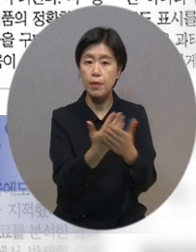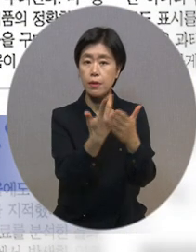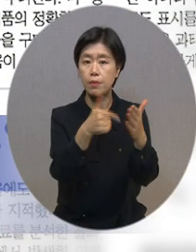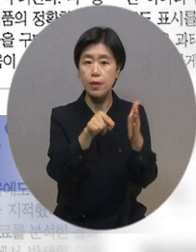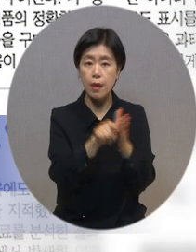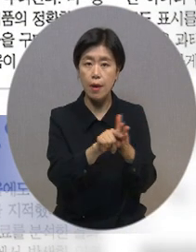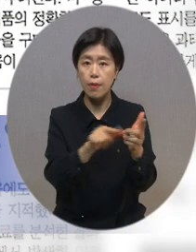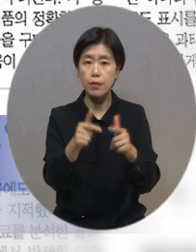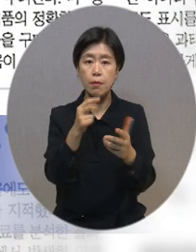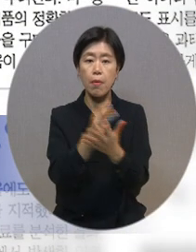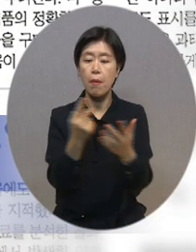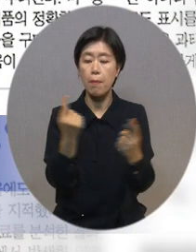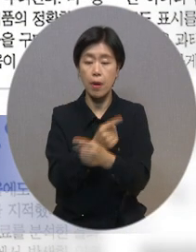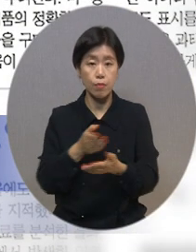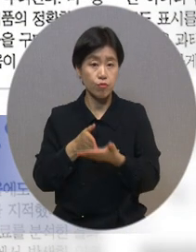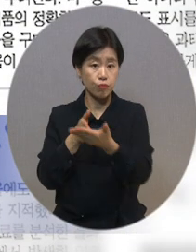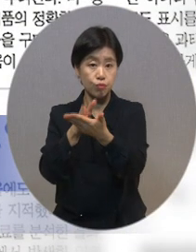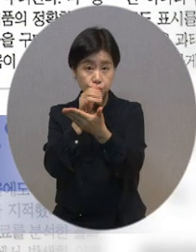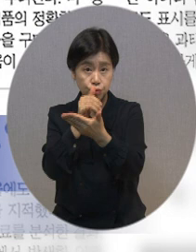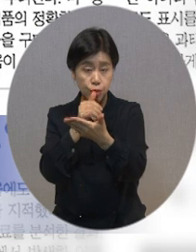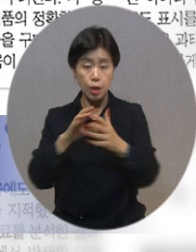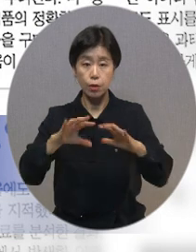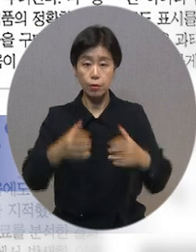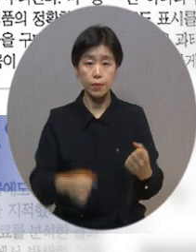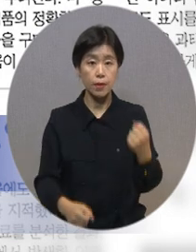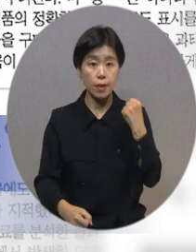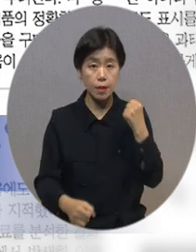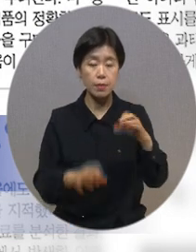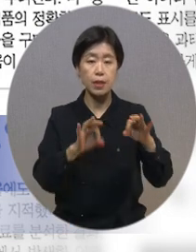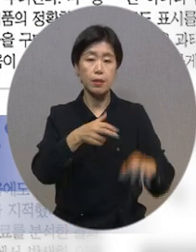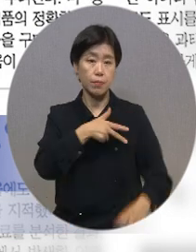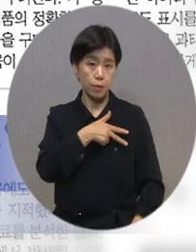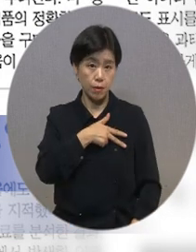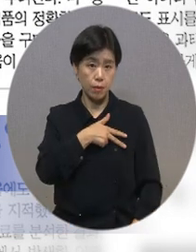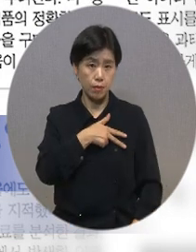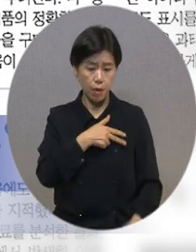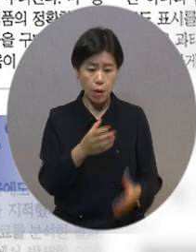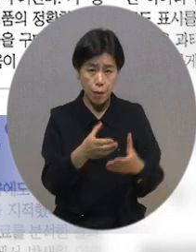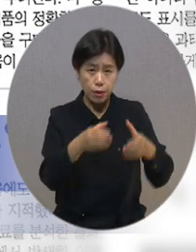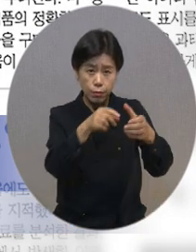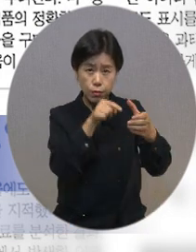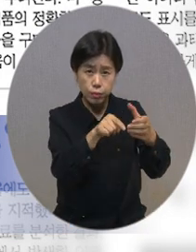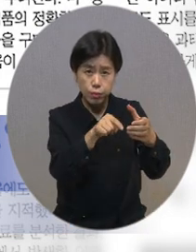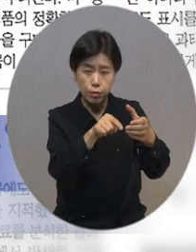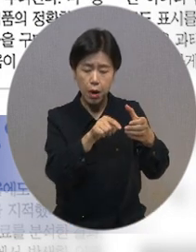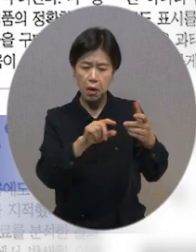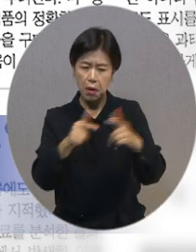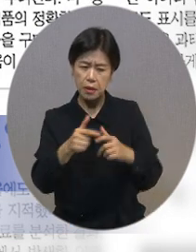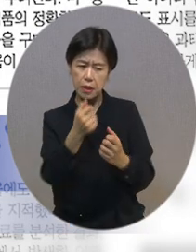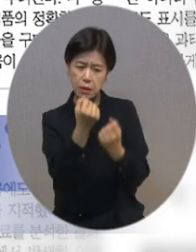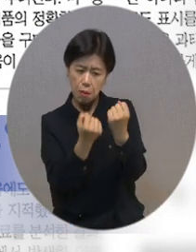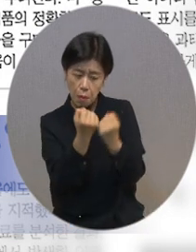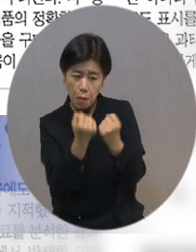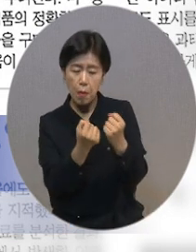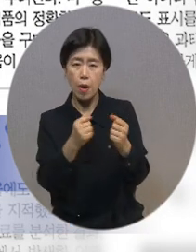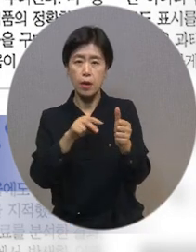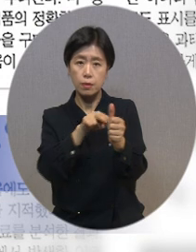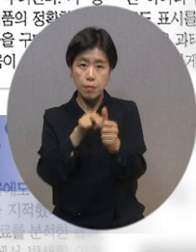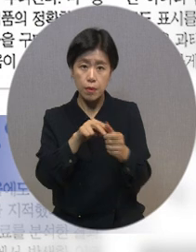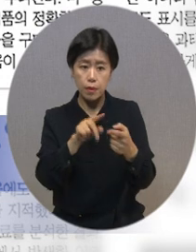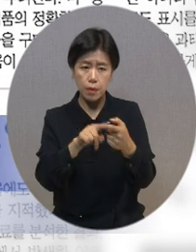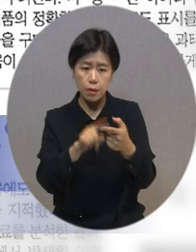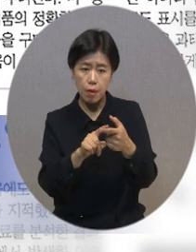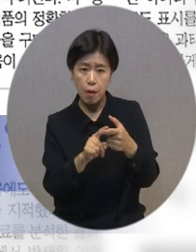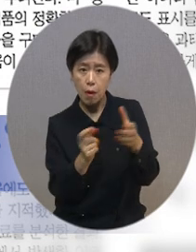김혜지 의원은 화장품의 용기 포장 또는 첨부 문서에 제품의 상세한 정보를 점자나